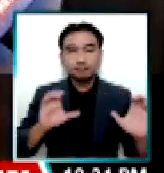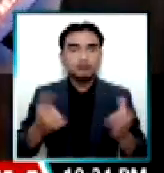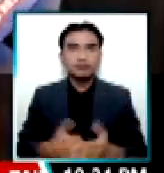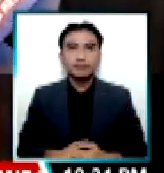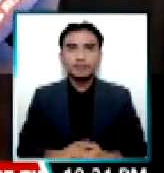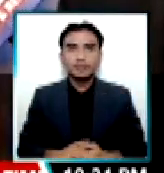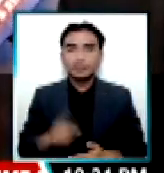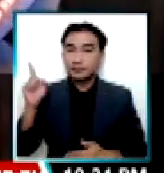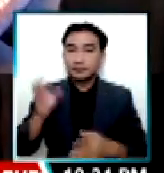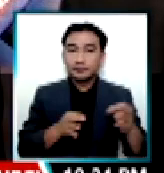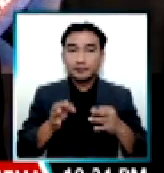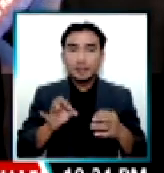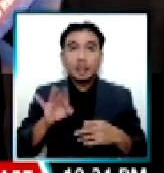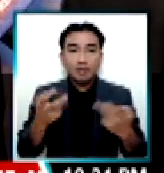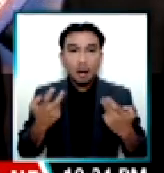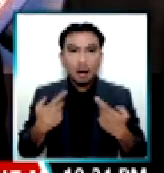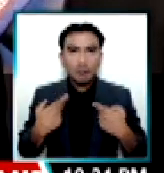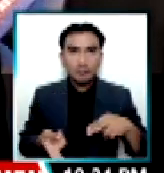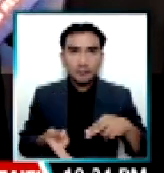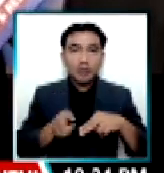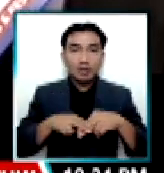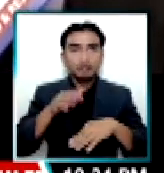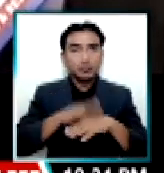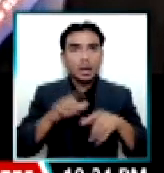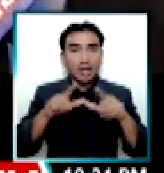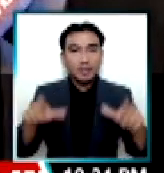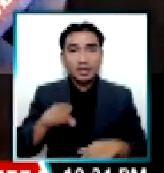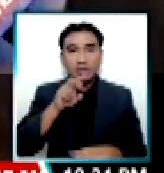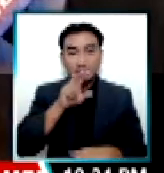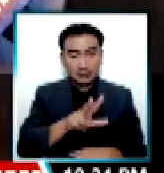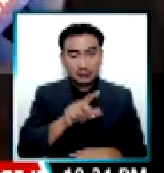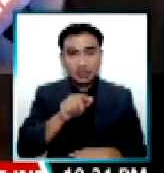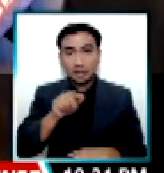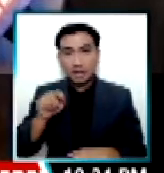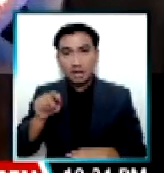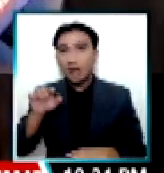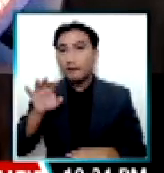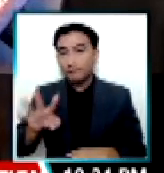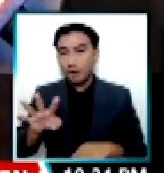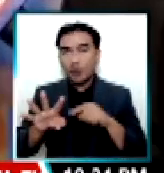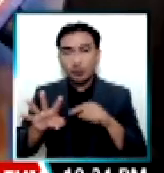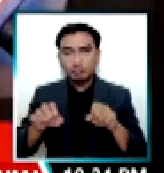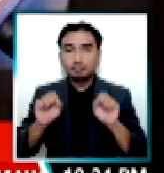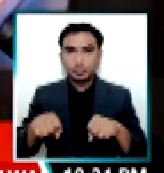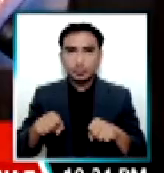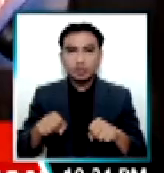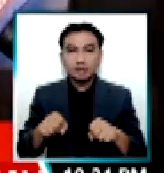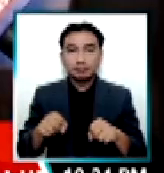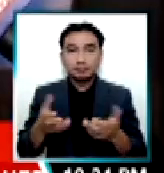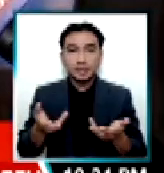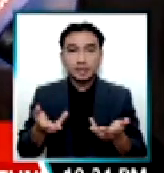alert levels 3 and 4, doon po natin pag-uusapan muli yung